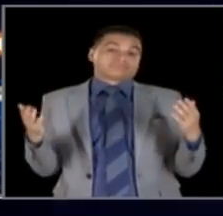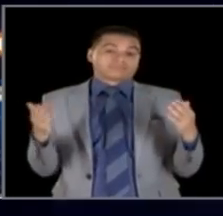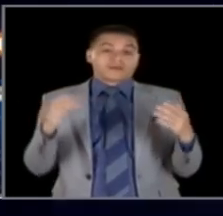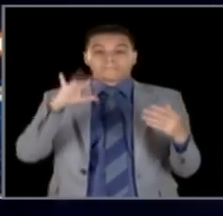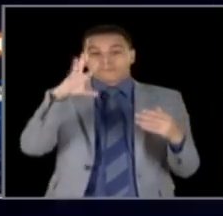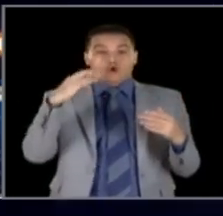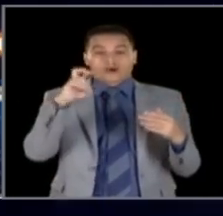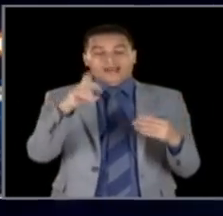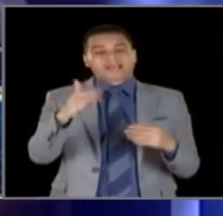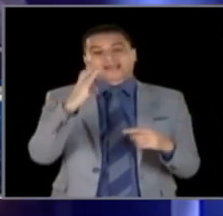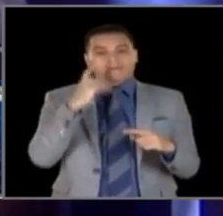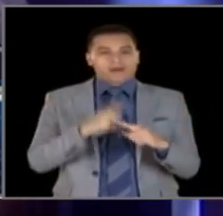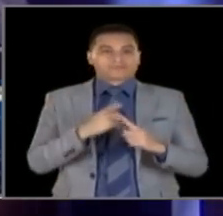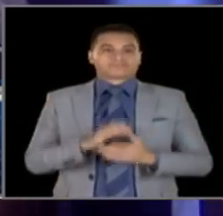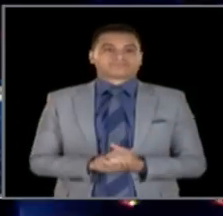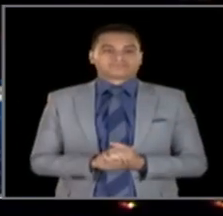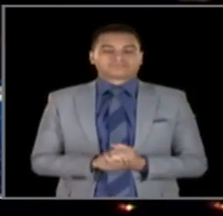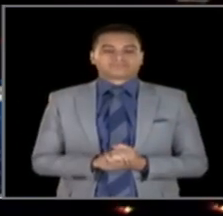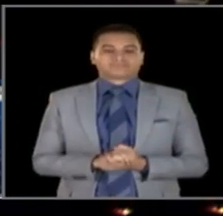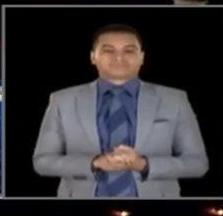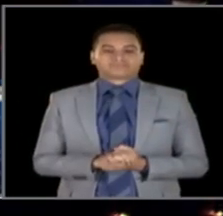موجة، إجابة خاطئة.